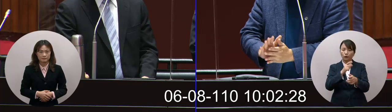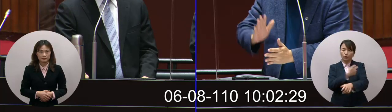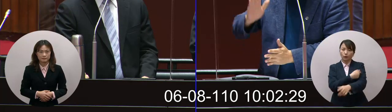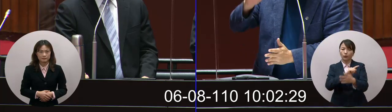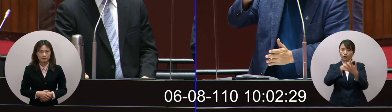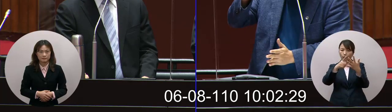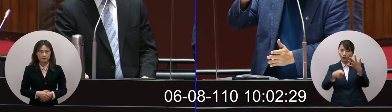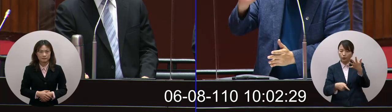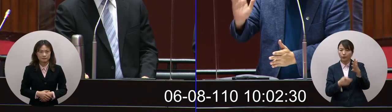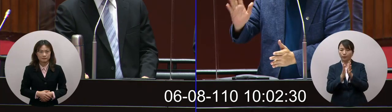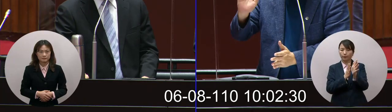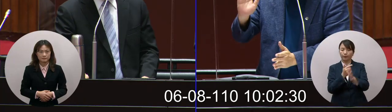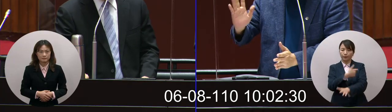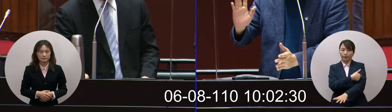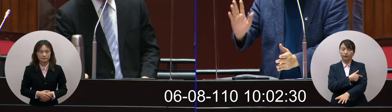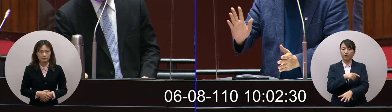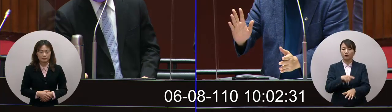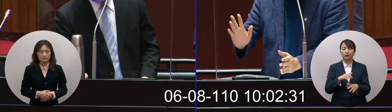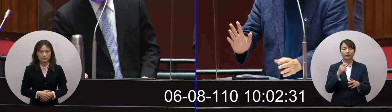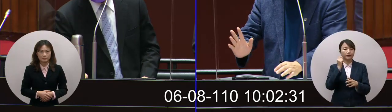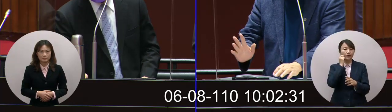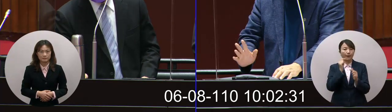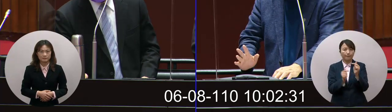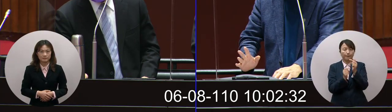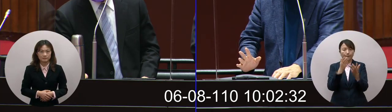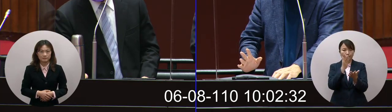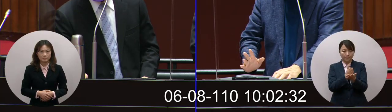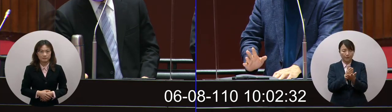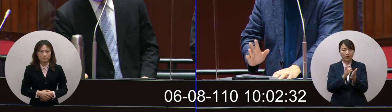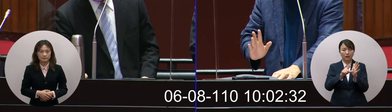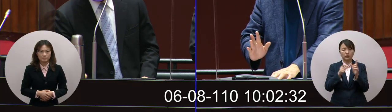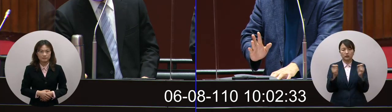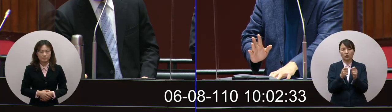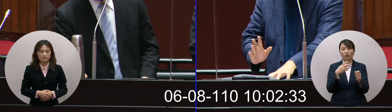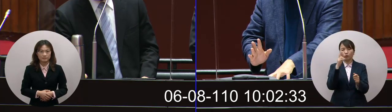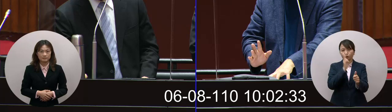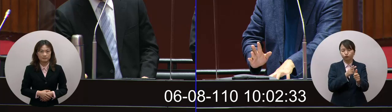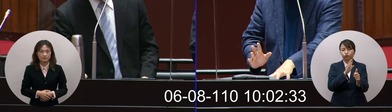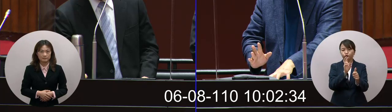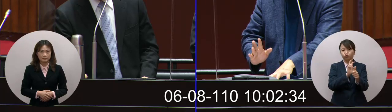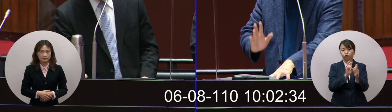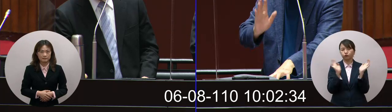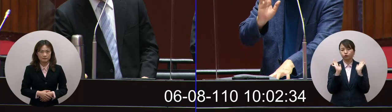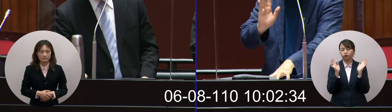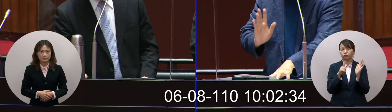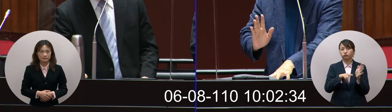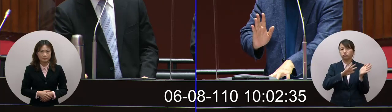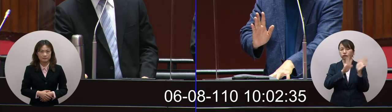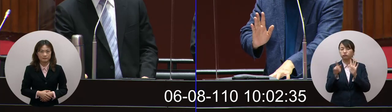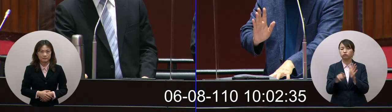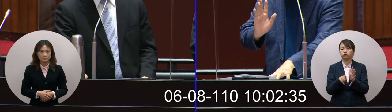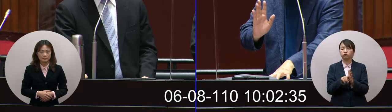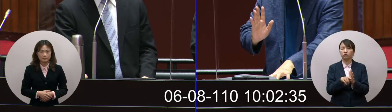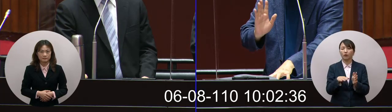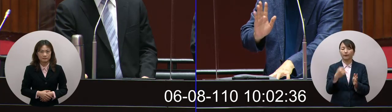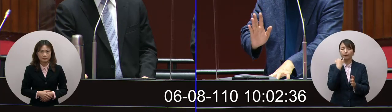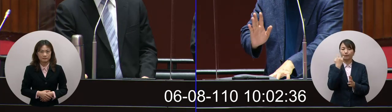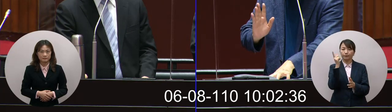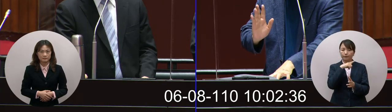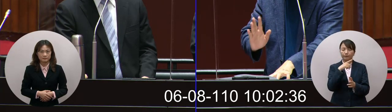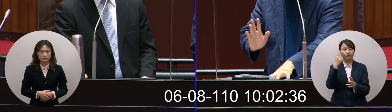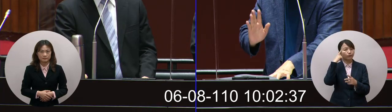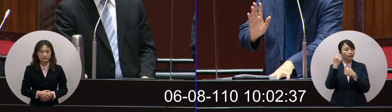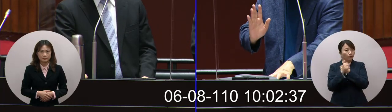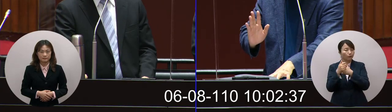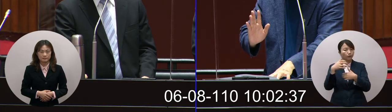位，一定你没有办法完全停止临托的照顾的状况之下，是不是啊？可以去考